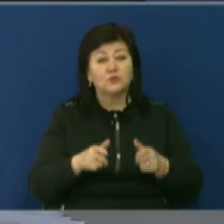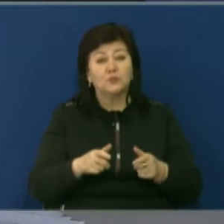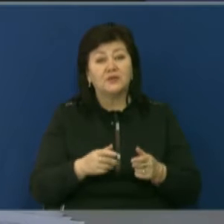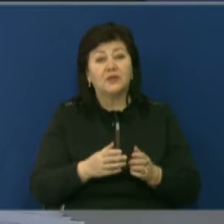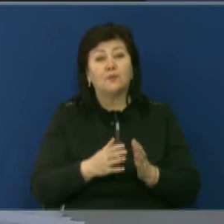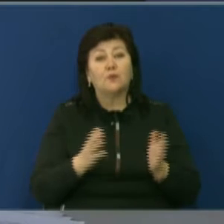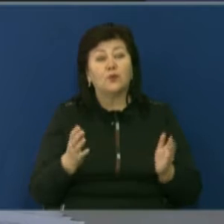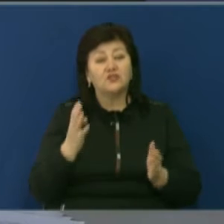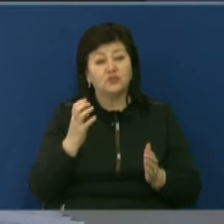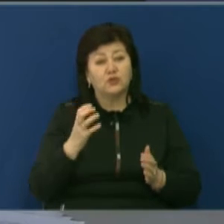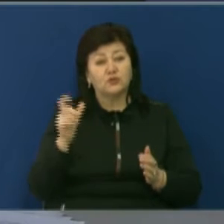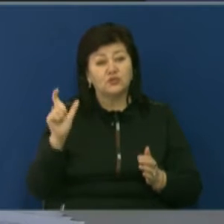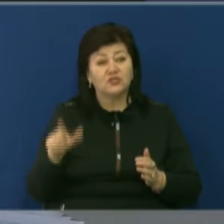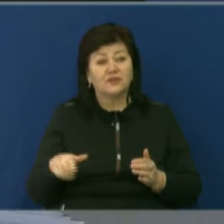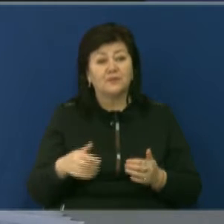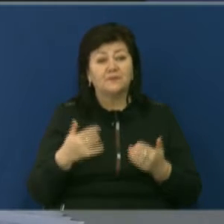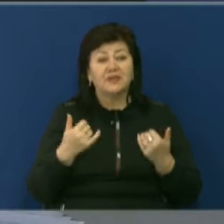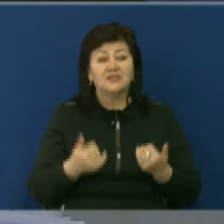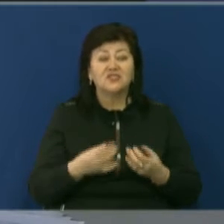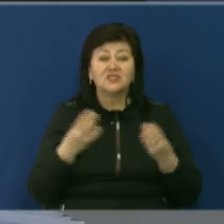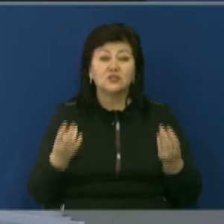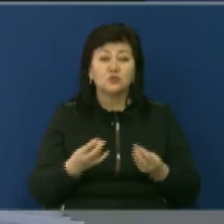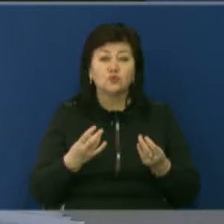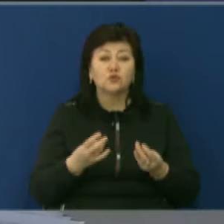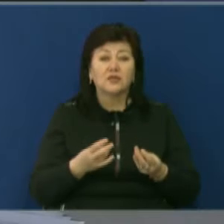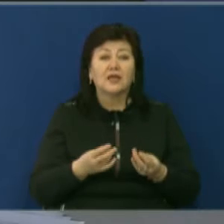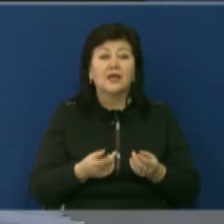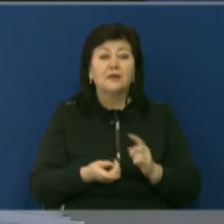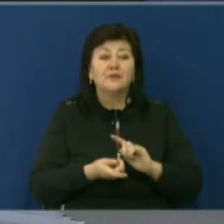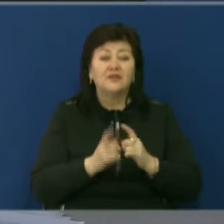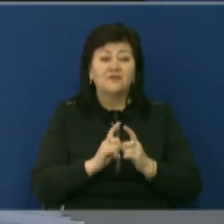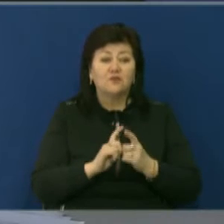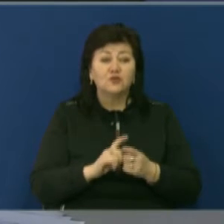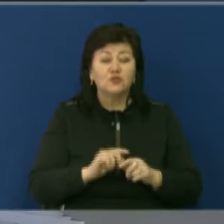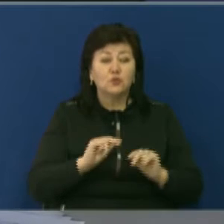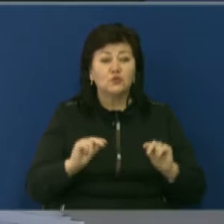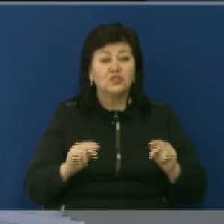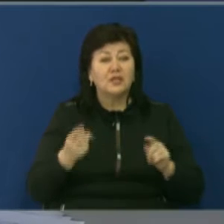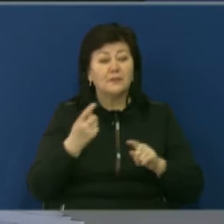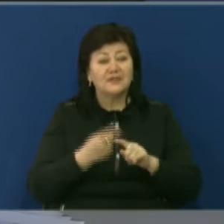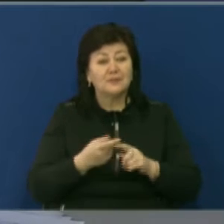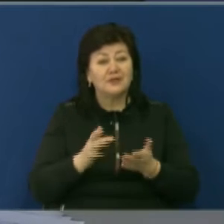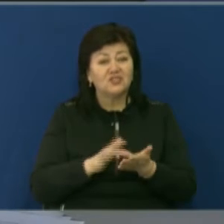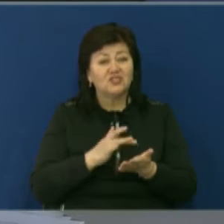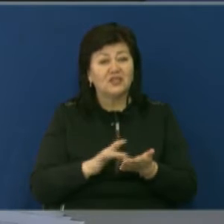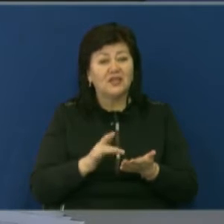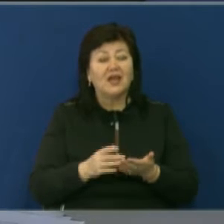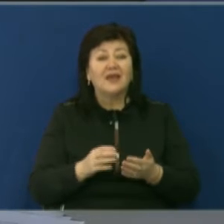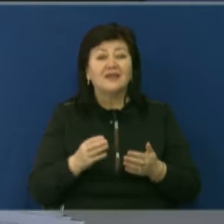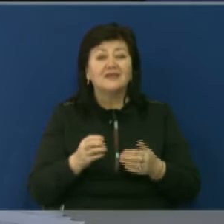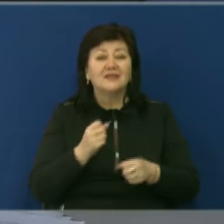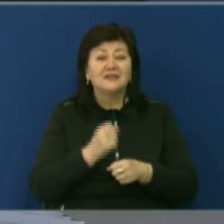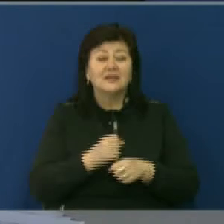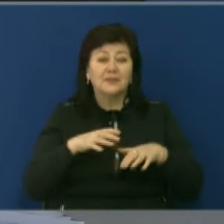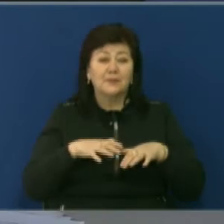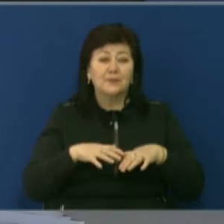Бүгінгі таңда білім беру саласында бізде гид аудармашы, тәрбиешінің көмекшісі, математика пәнінің мұғалімі, есепші, іс жүргізуші сияқты бос